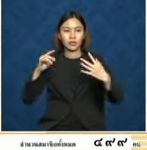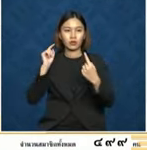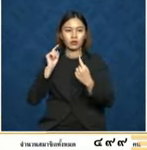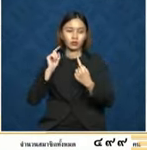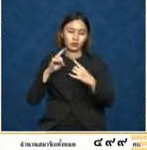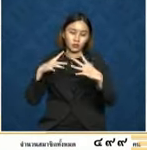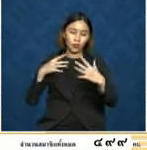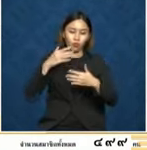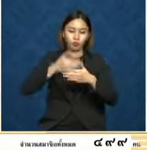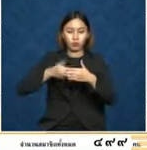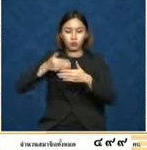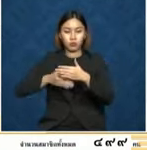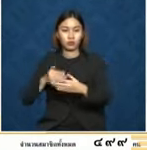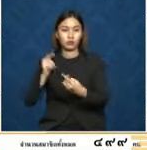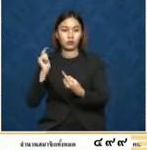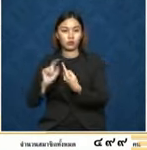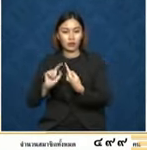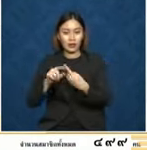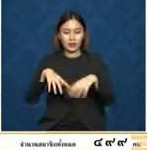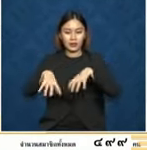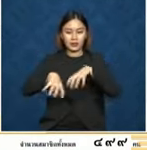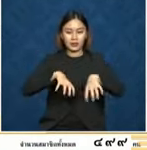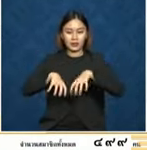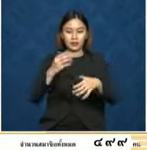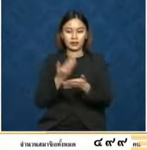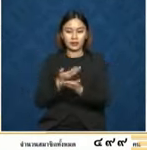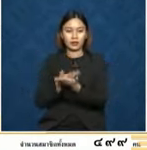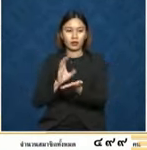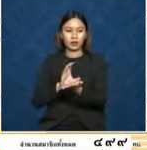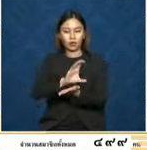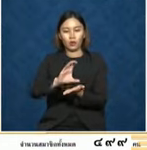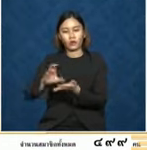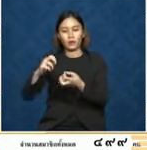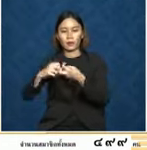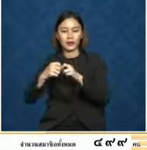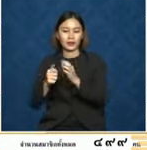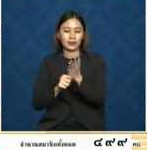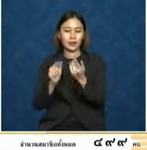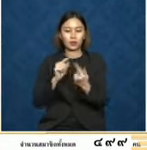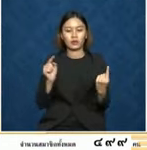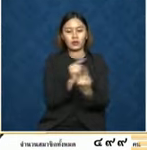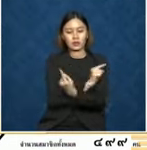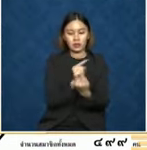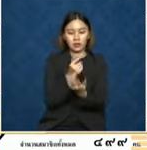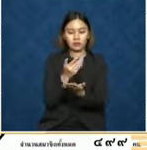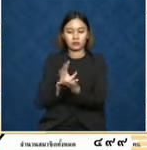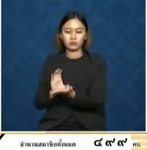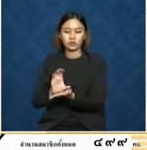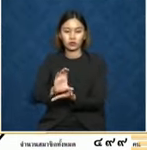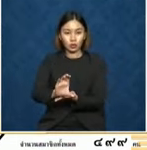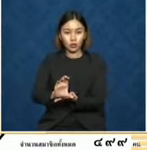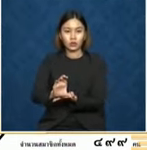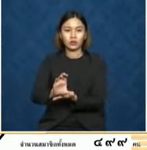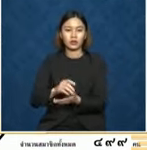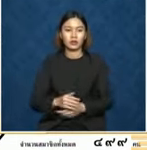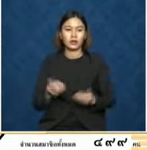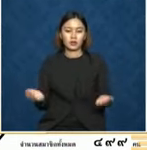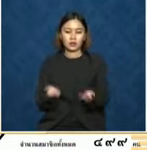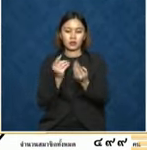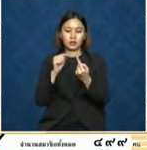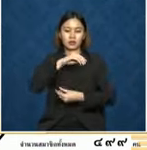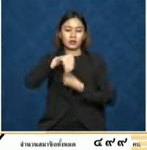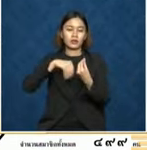ลและเป็นอุปสรรคนะครับในการจัดสรรงบประมาณเพื่อแก้ไขปัญหาทางด้านสังคมนะครับการลงทุนพร้อมทั้งการขับเคลื่อนท